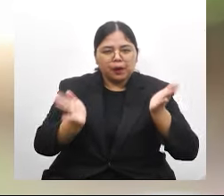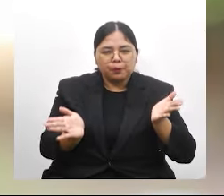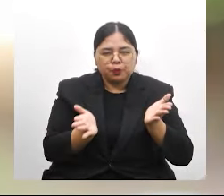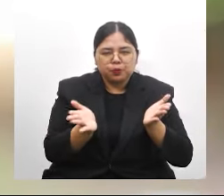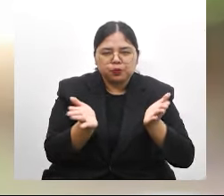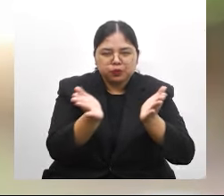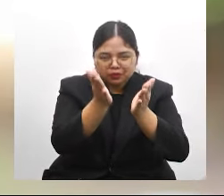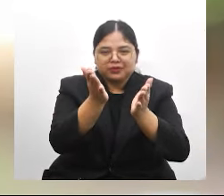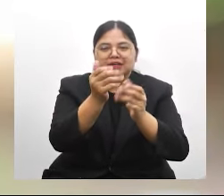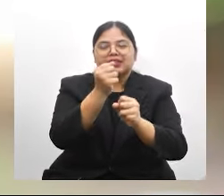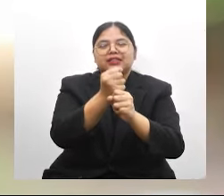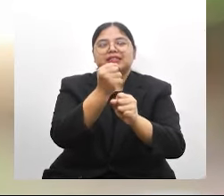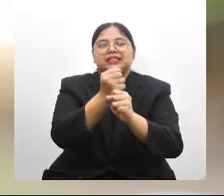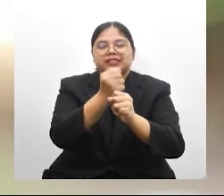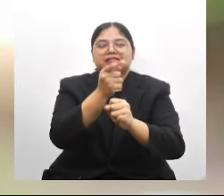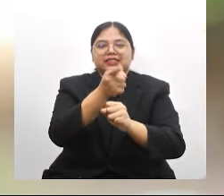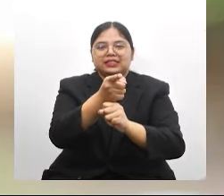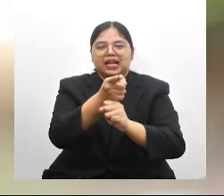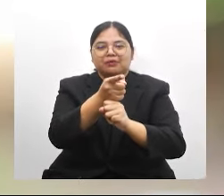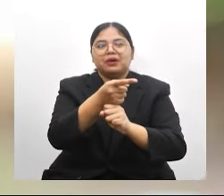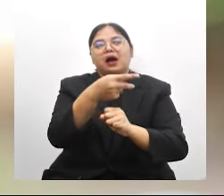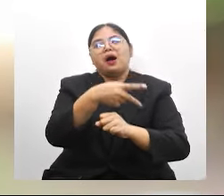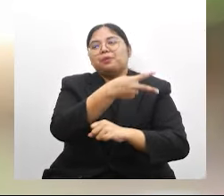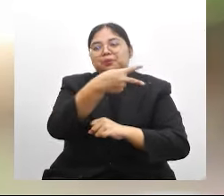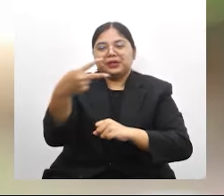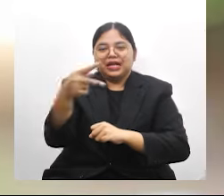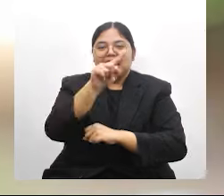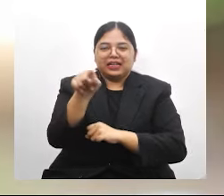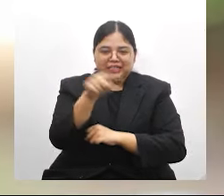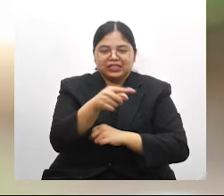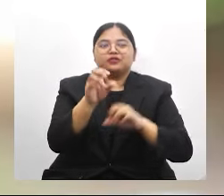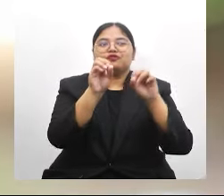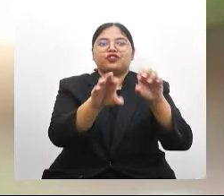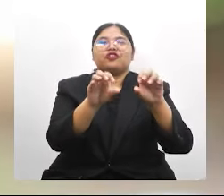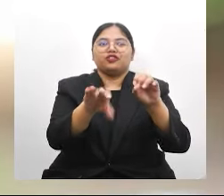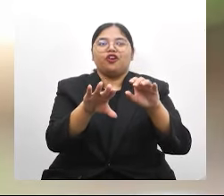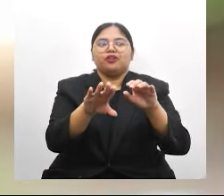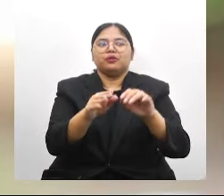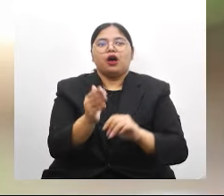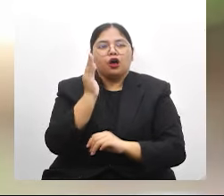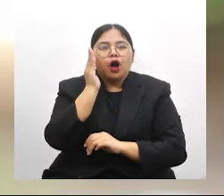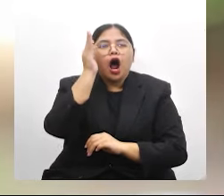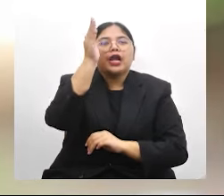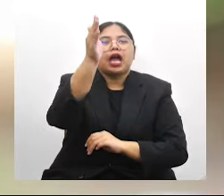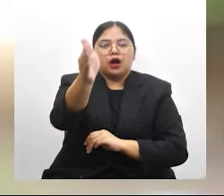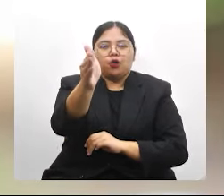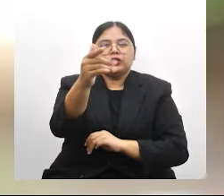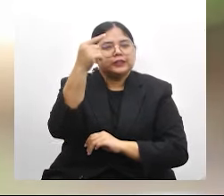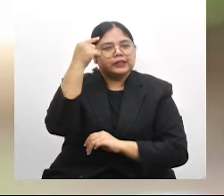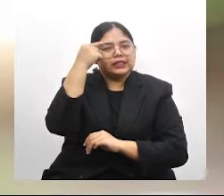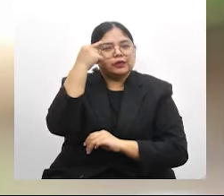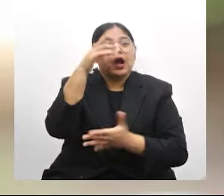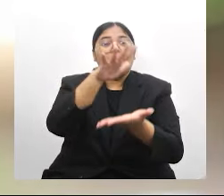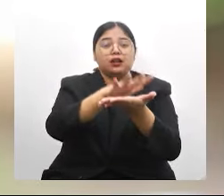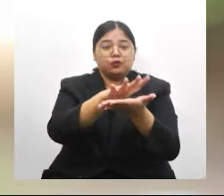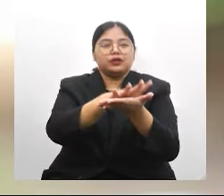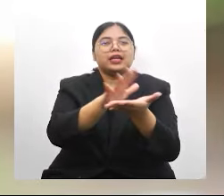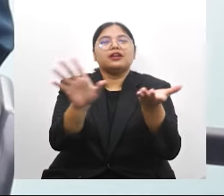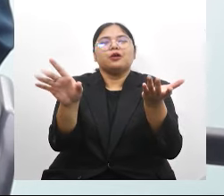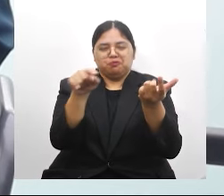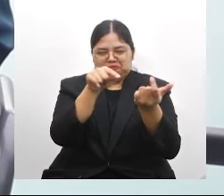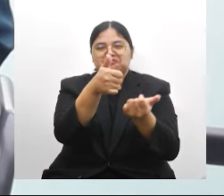การเปิดห้องสอนภาษาอังกฤษซึ่งผมว่าอนาคตทำให้เ่อโรงเรียนแห่งนี้ผลิตบุคกรที่มีคุณภาพที่ดีต่อ